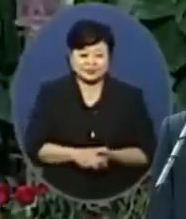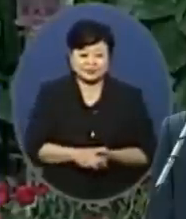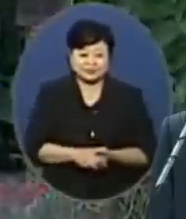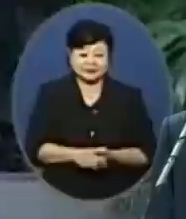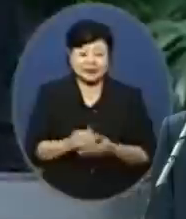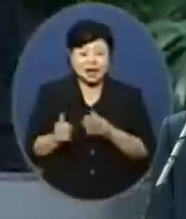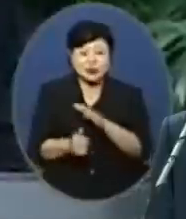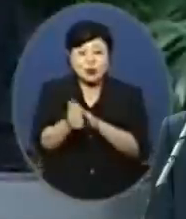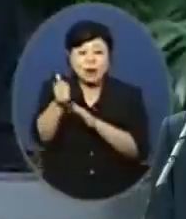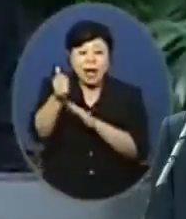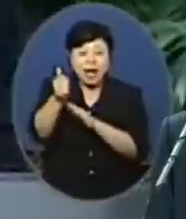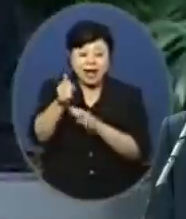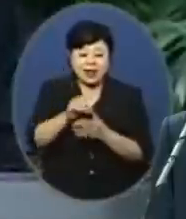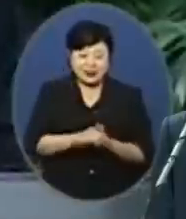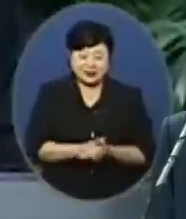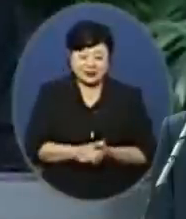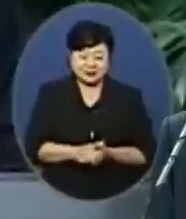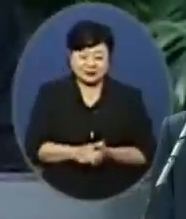소망의